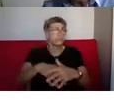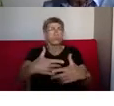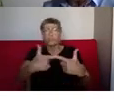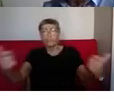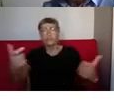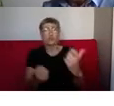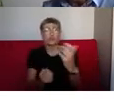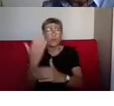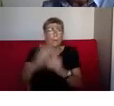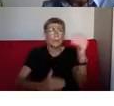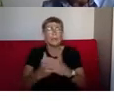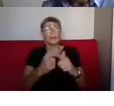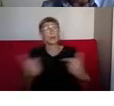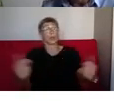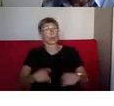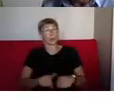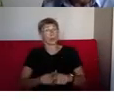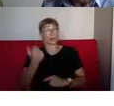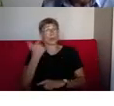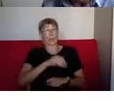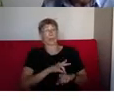aussi être, par rapport aux personnes que l'on accompagne,